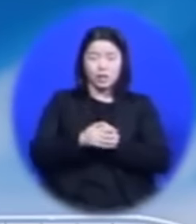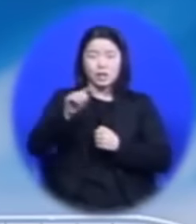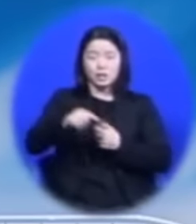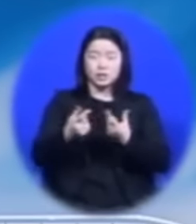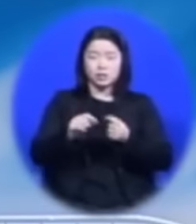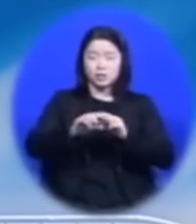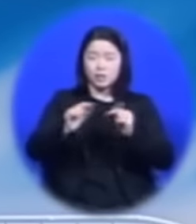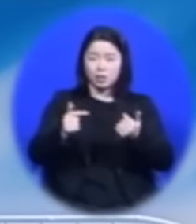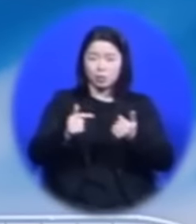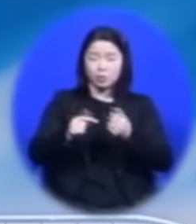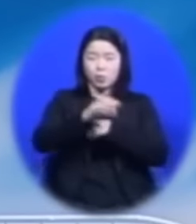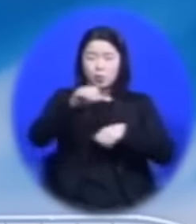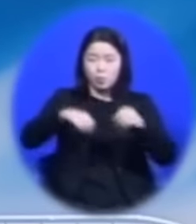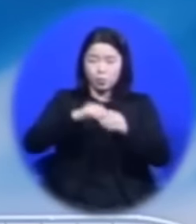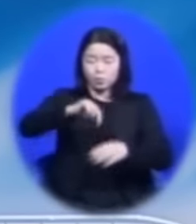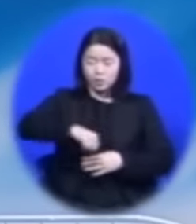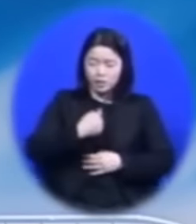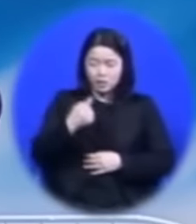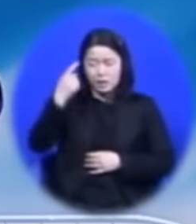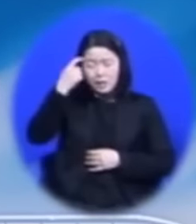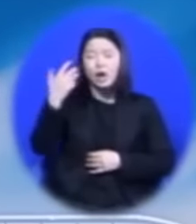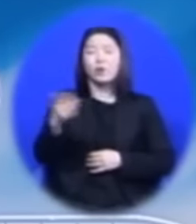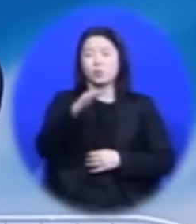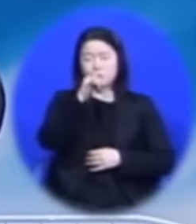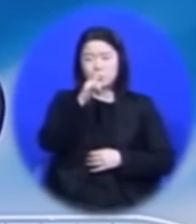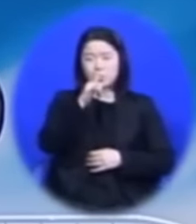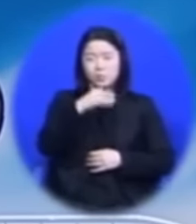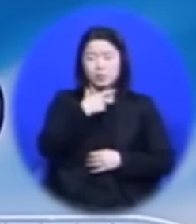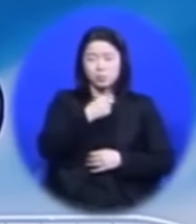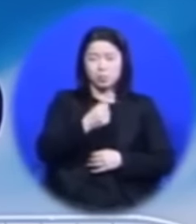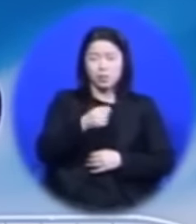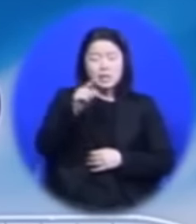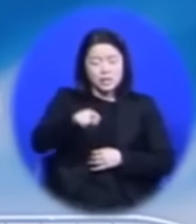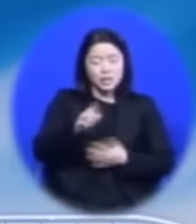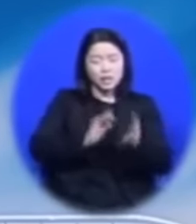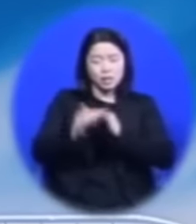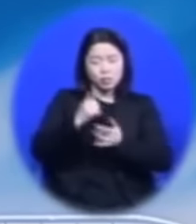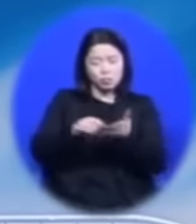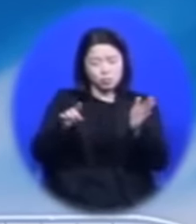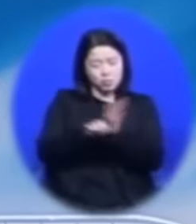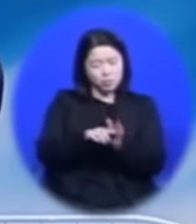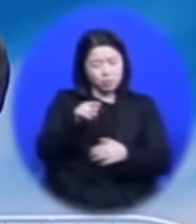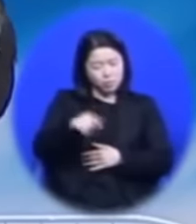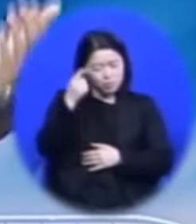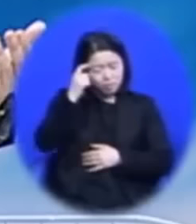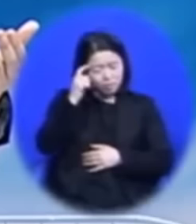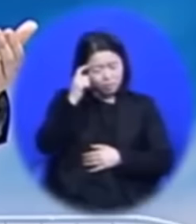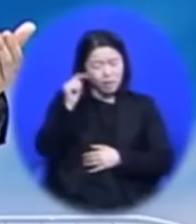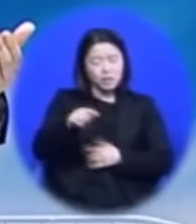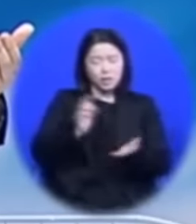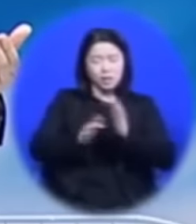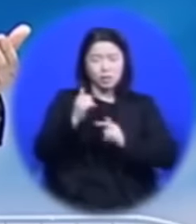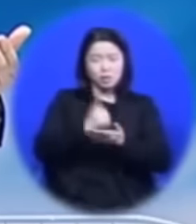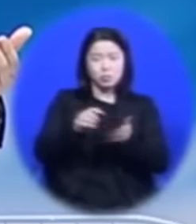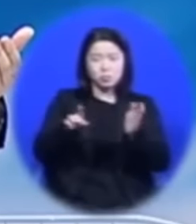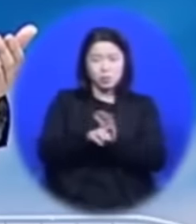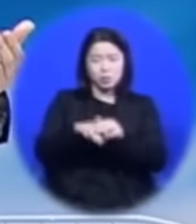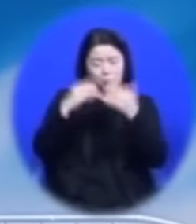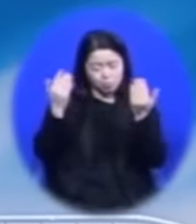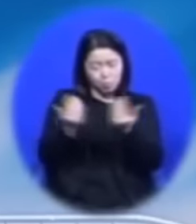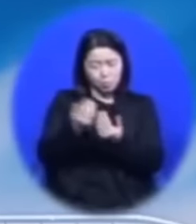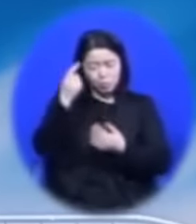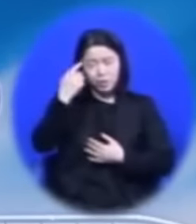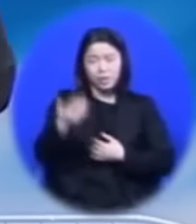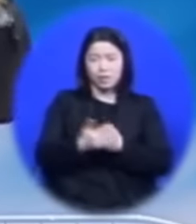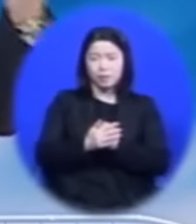자신이 오히려 질문을 하고 싶어요. 이게 예수를 믿는 걸까? 이게 예수 믿는 전부일까?